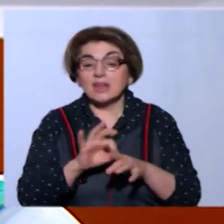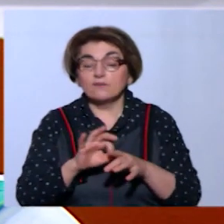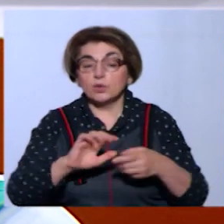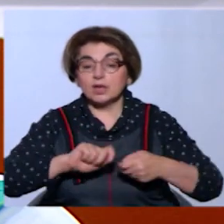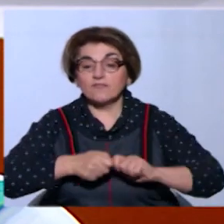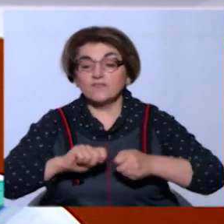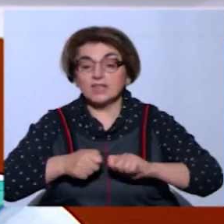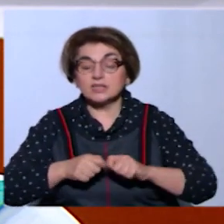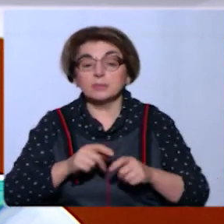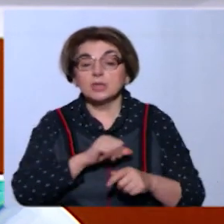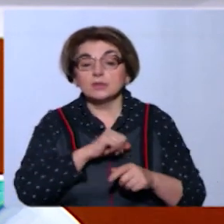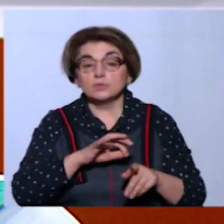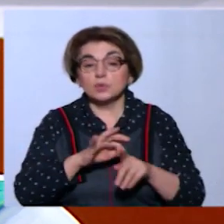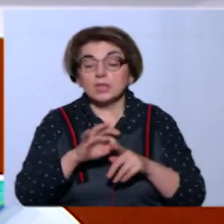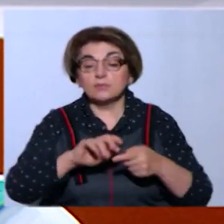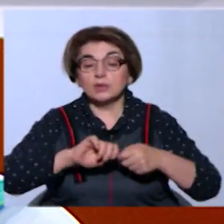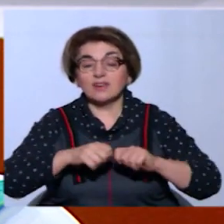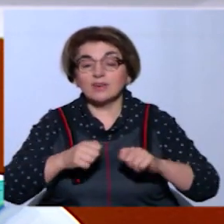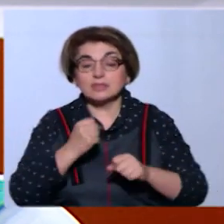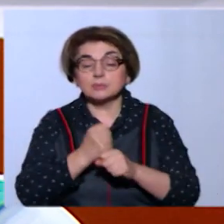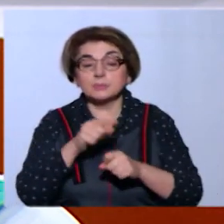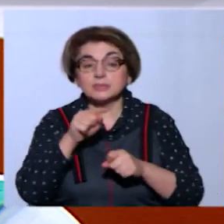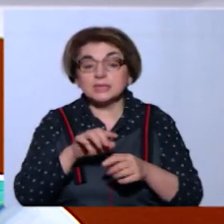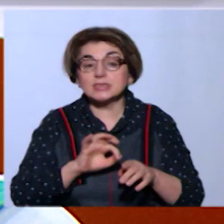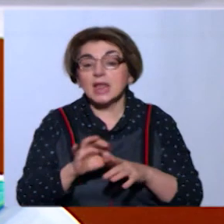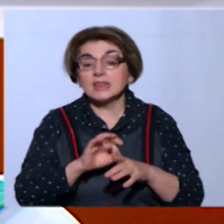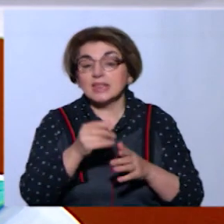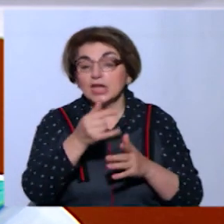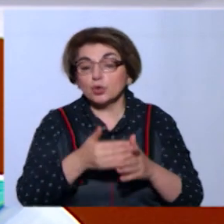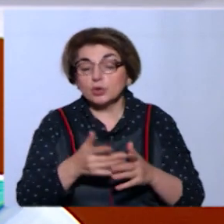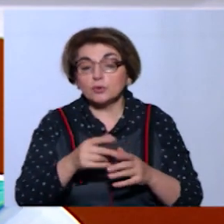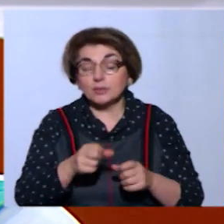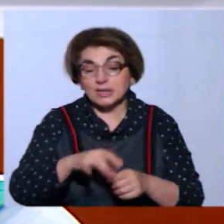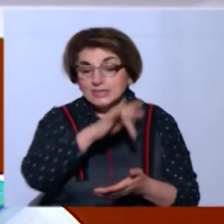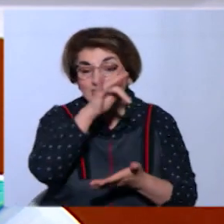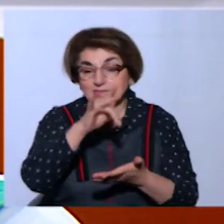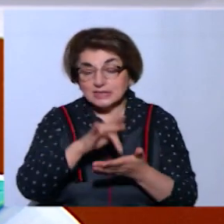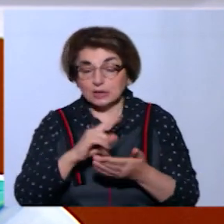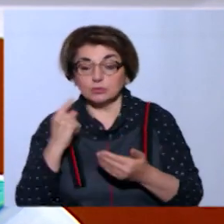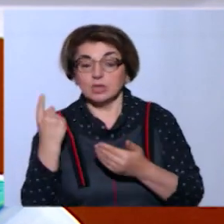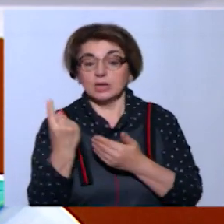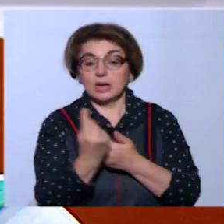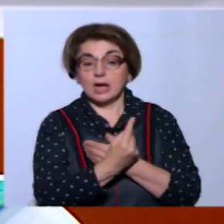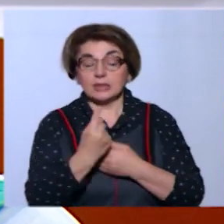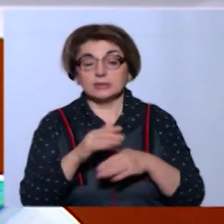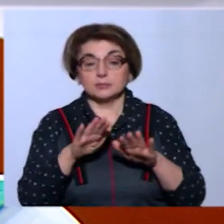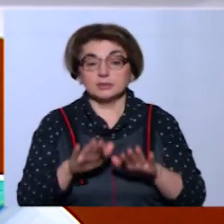ნერვულ კვანძებს კი ქმნის ის ნეირონები, რომელიც ცენტრალური ნერვული სისტემის გარეთ